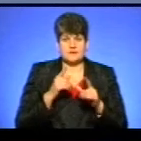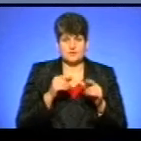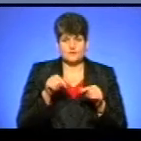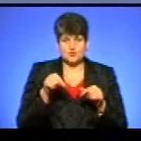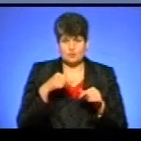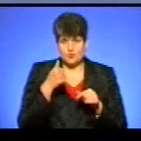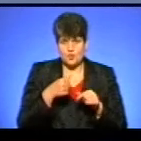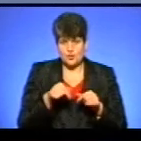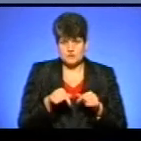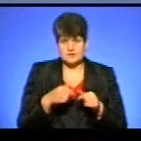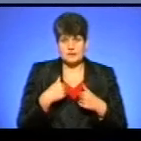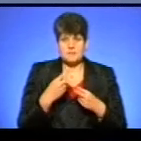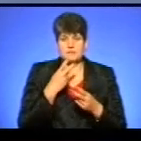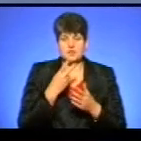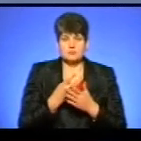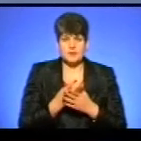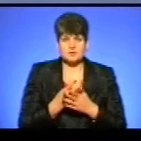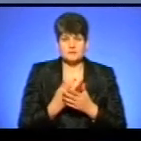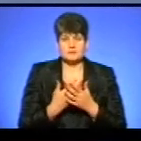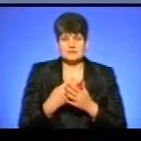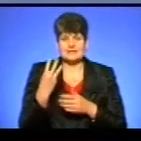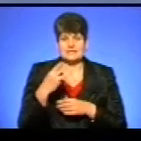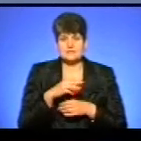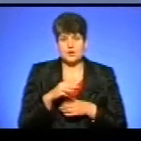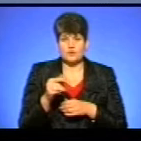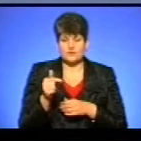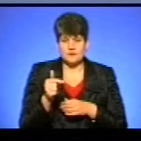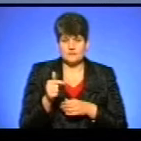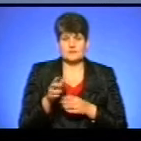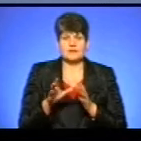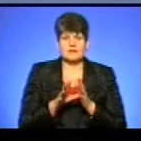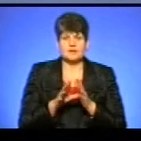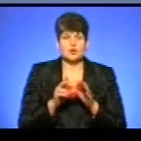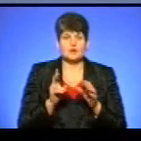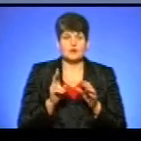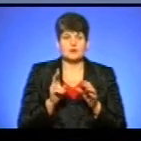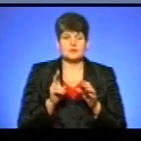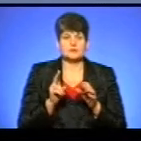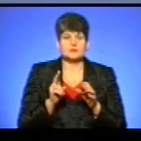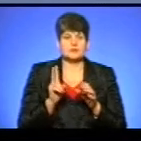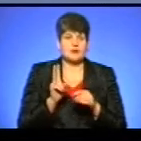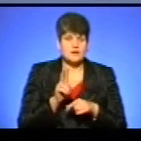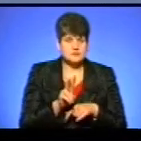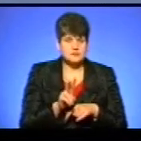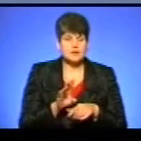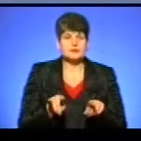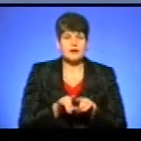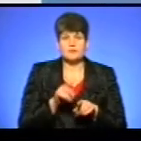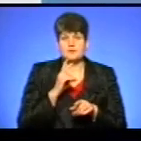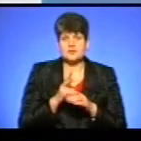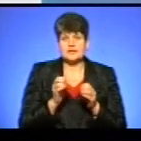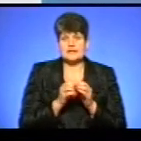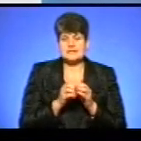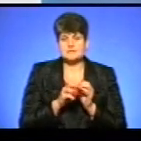році нами передбачено це в межах 30 мільйонів гривень для електротрансу і також передбачено 10 мільйонів